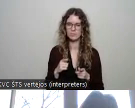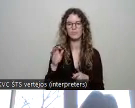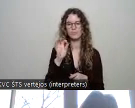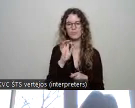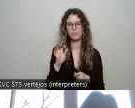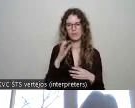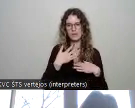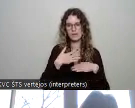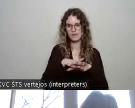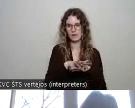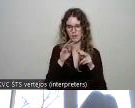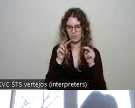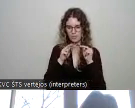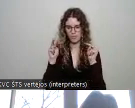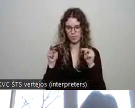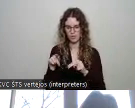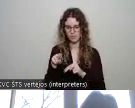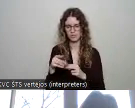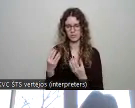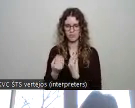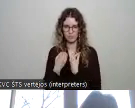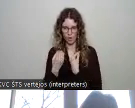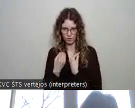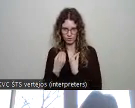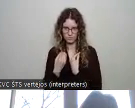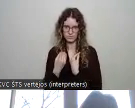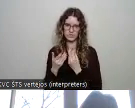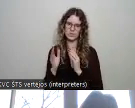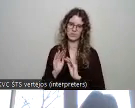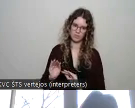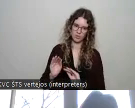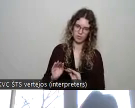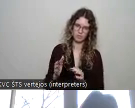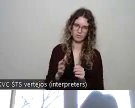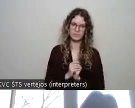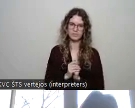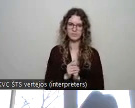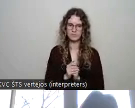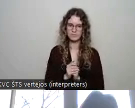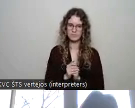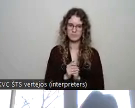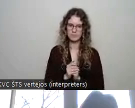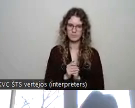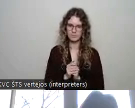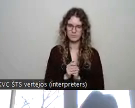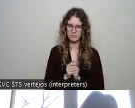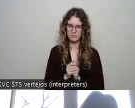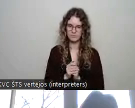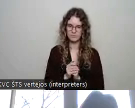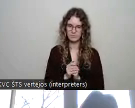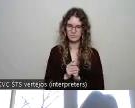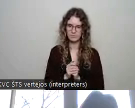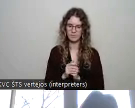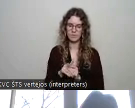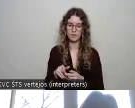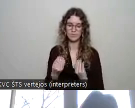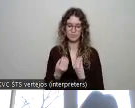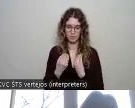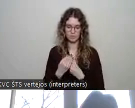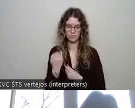integracinis požiūris į mokymą ir mokymasi. Ir žinoma, mokymasis yra reformos širdis.